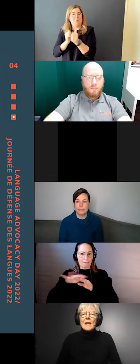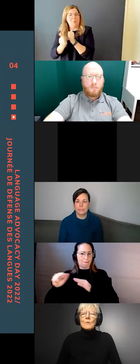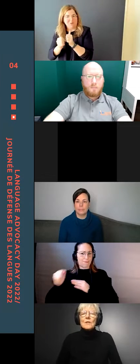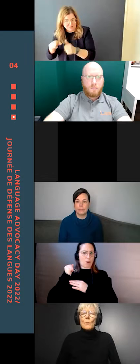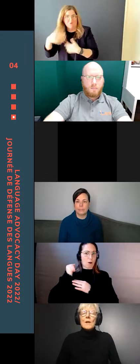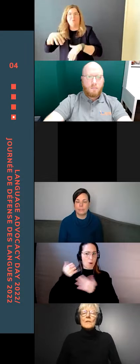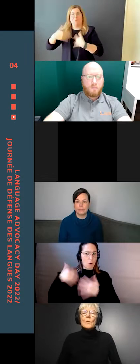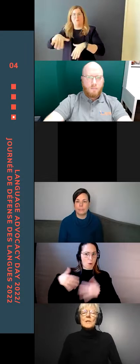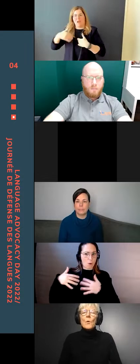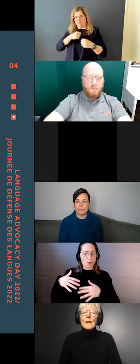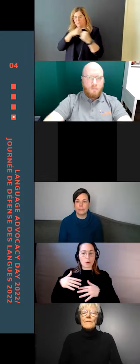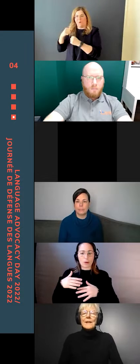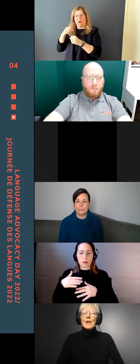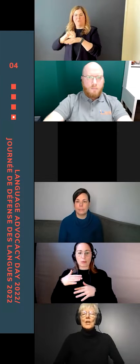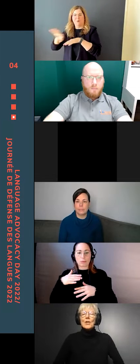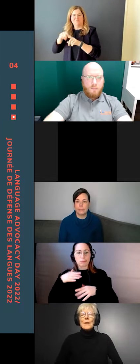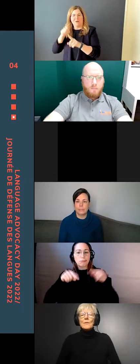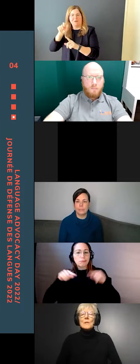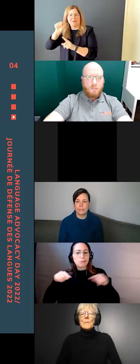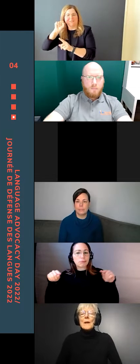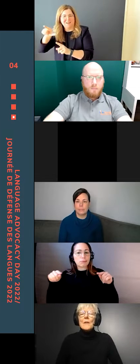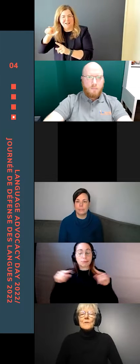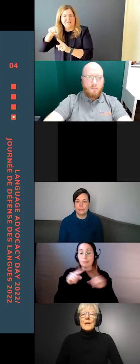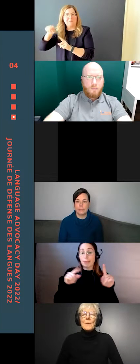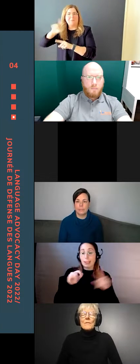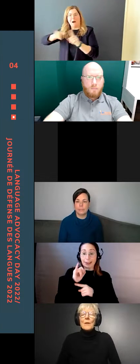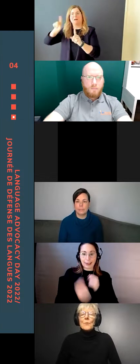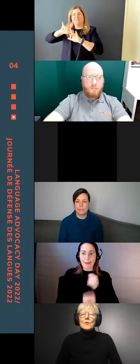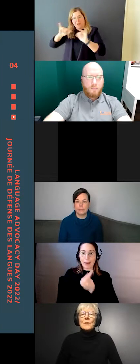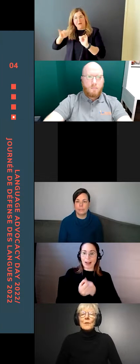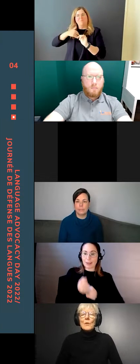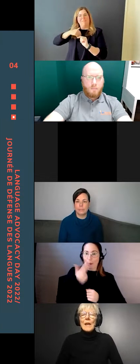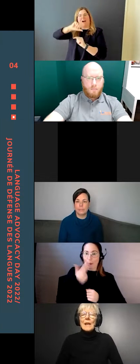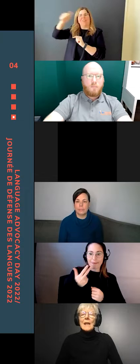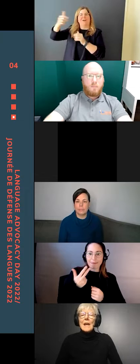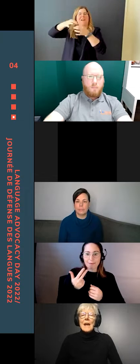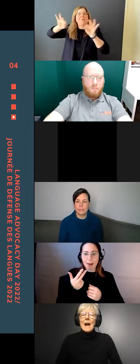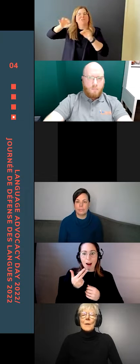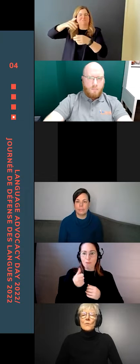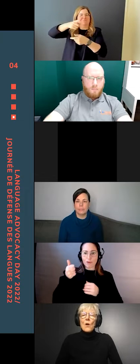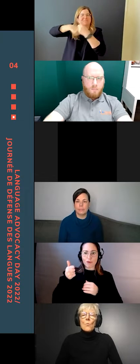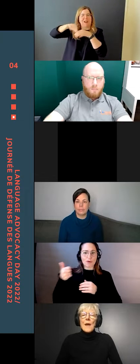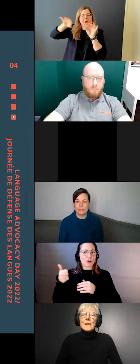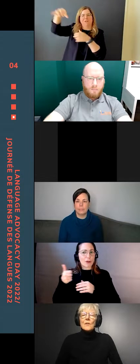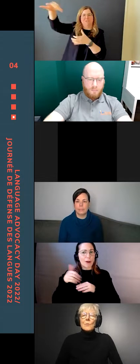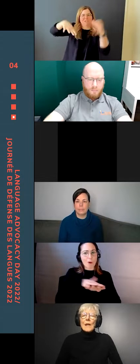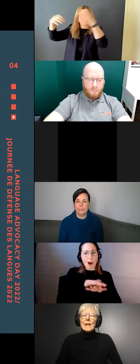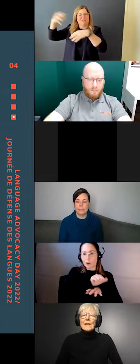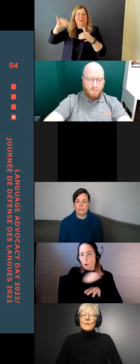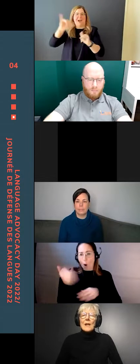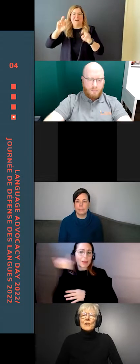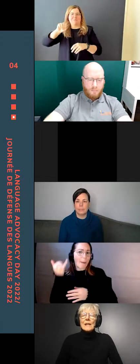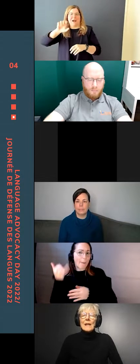politique, vous avez une influence forte de certaines Mais si vous êtes dans un événement sportif, vous